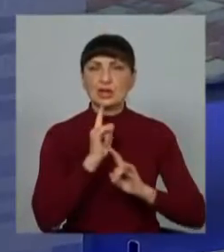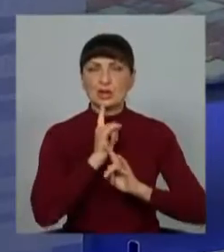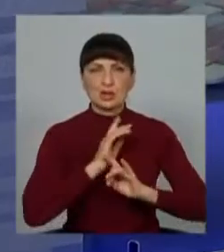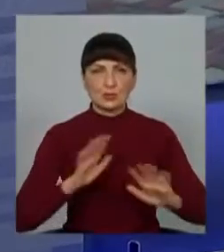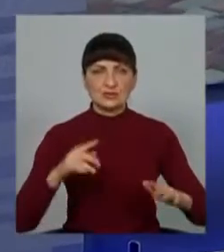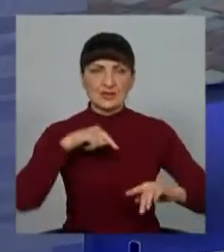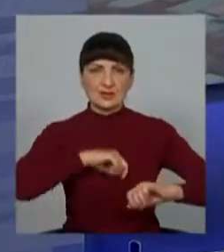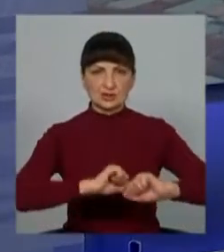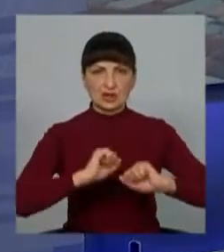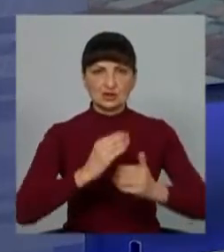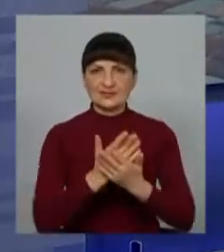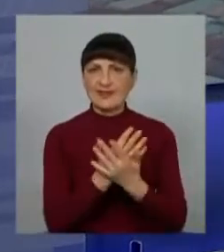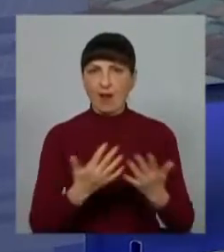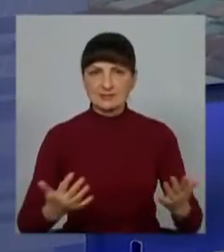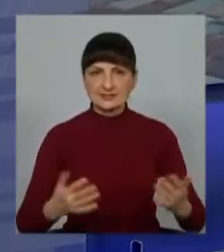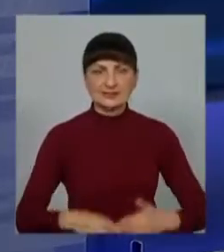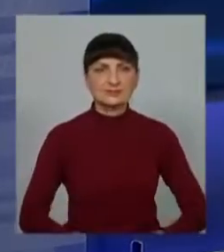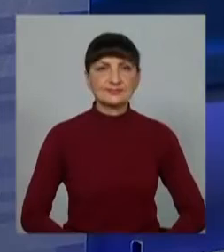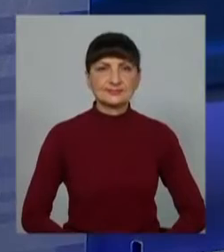антител против этого вируса.